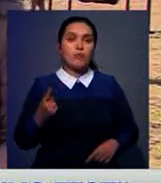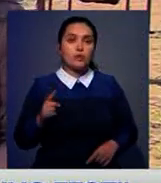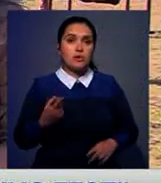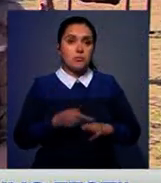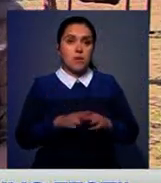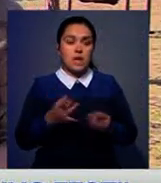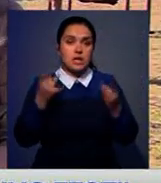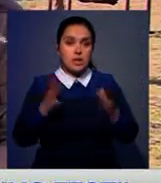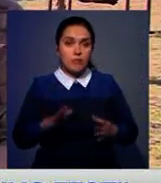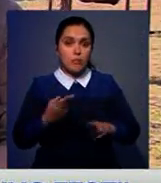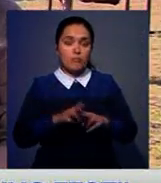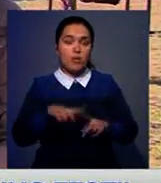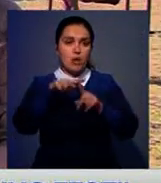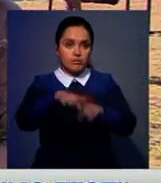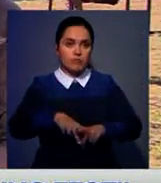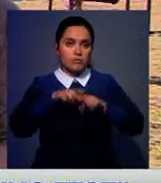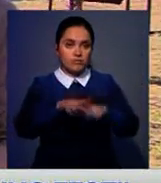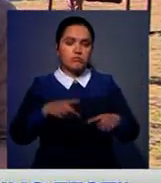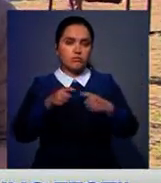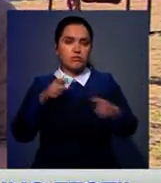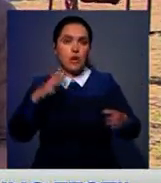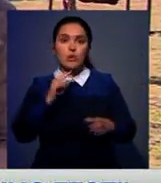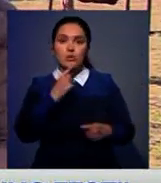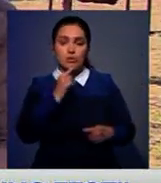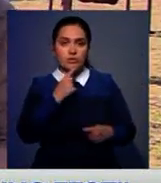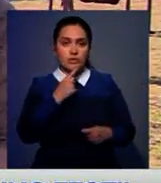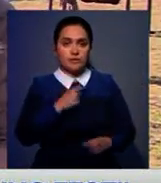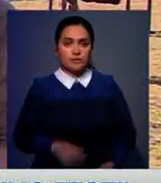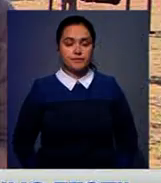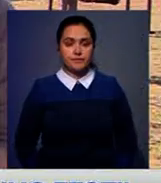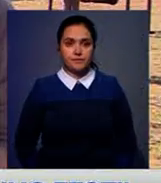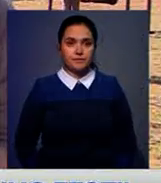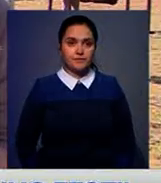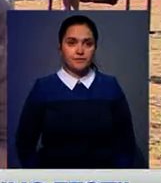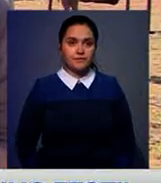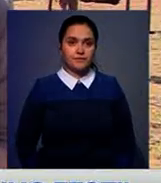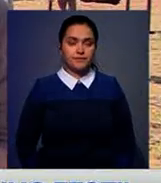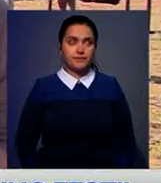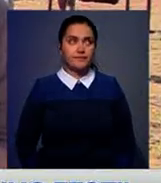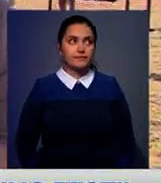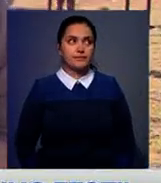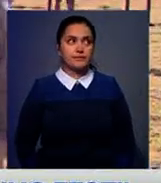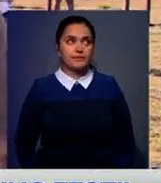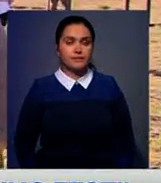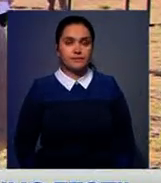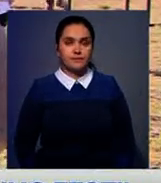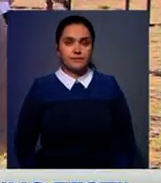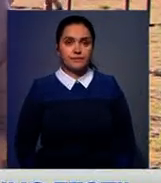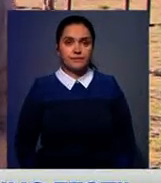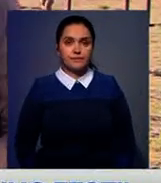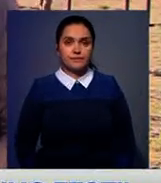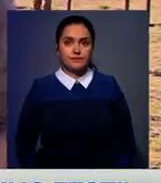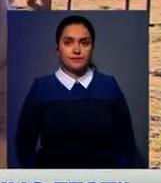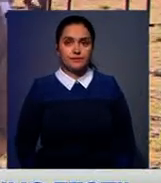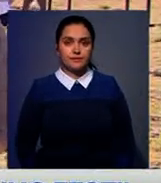просто стрельба из лука, а это именно на скаку, да, верхом на лошади, как вы говорите, да? Или как, стрельба из лука с коня, да? Угу.